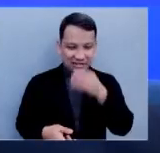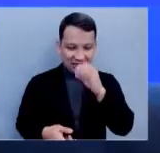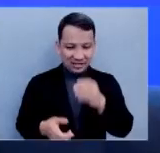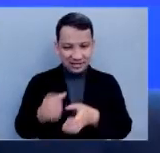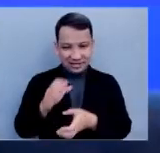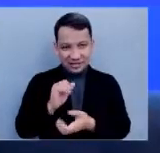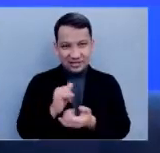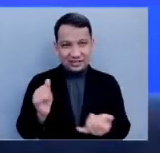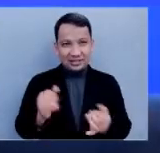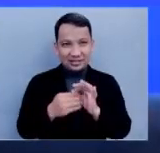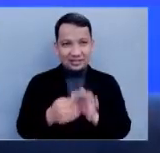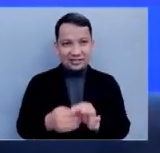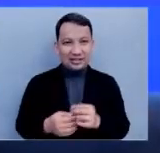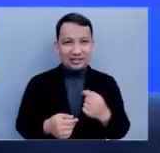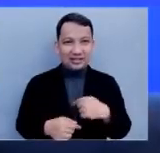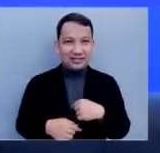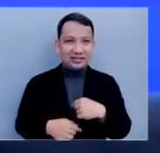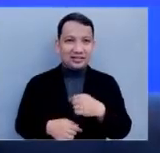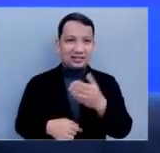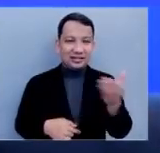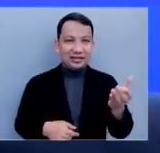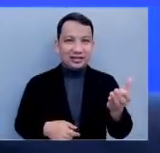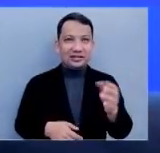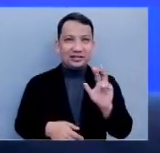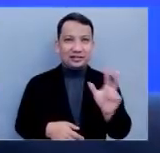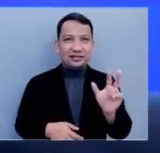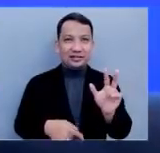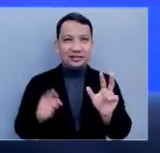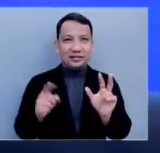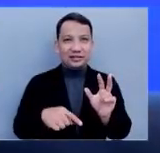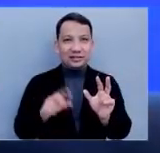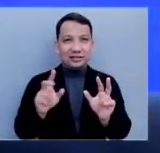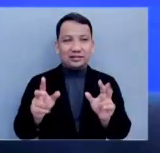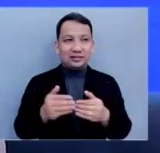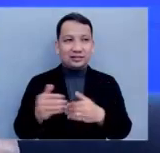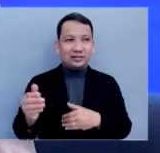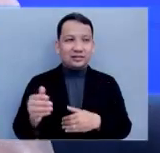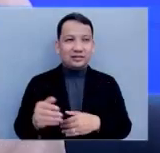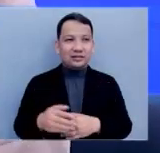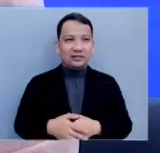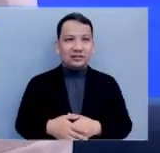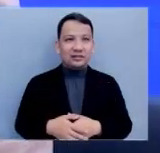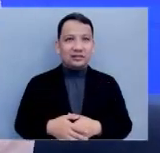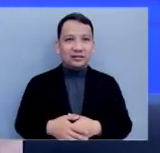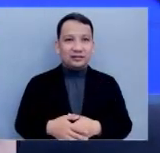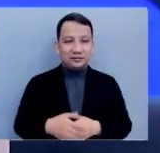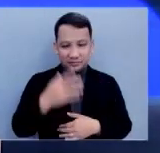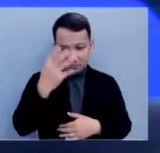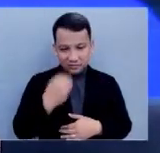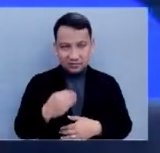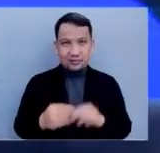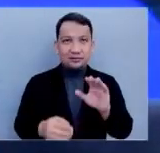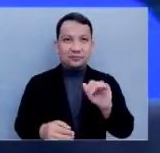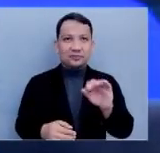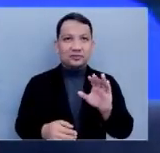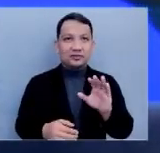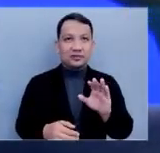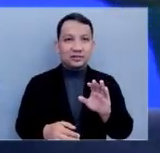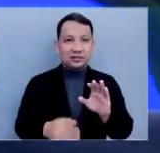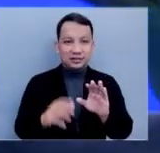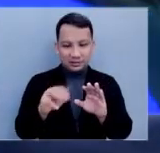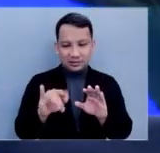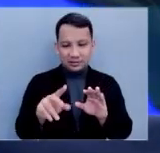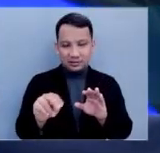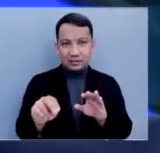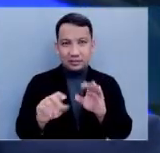kape ng around mga 11:30 or 12 noon, and then itulog mo ng 15 minutes. Coffee nap. Coffee nap yun.